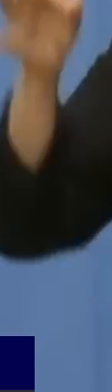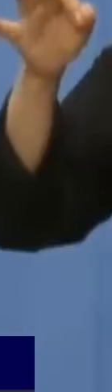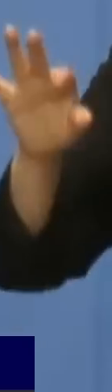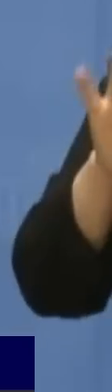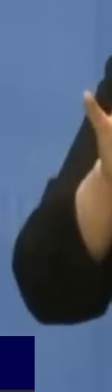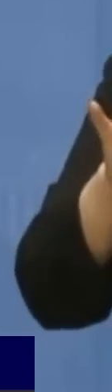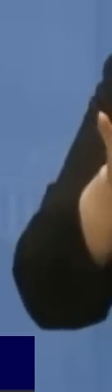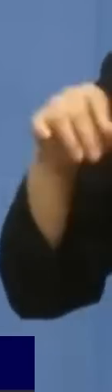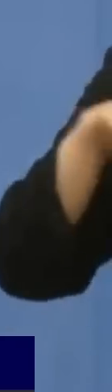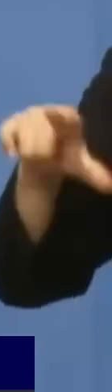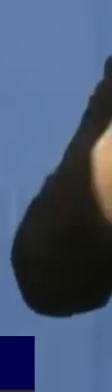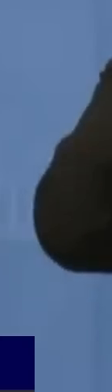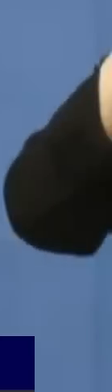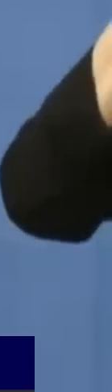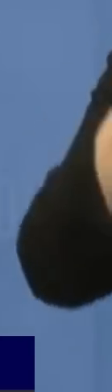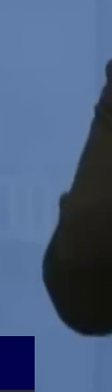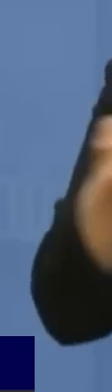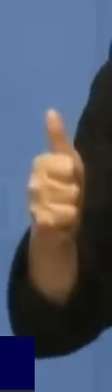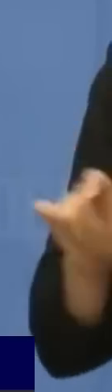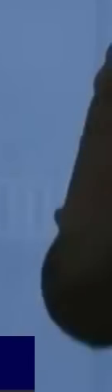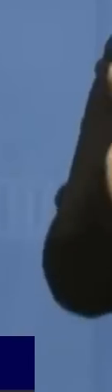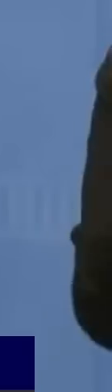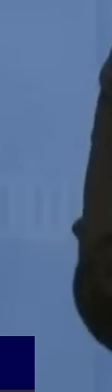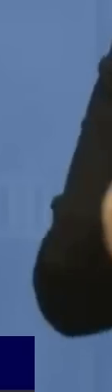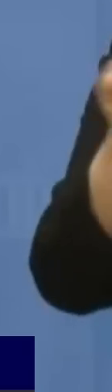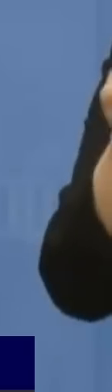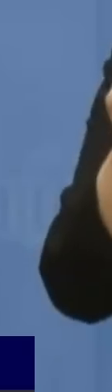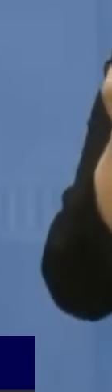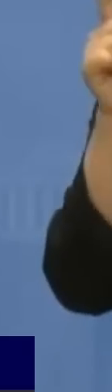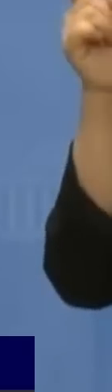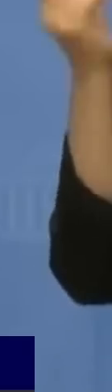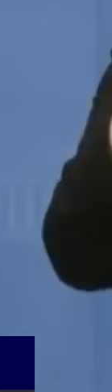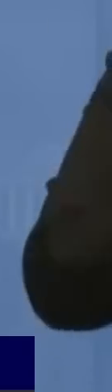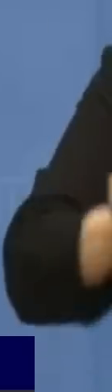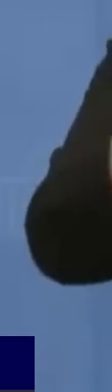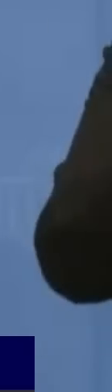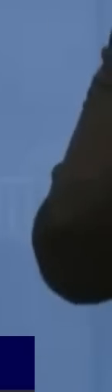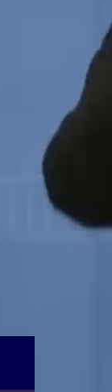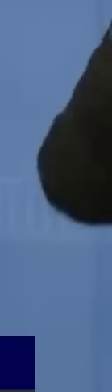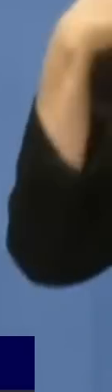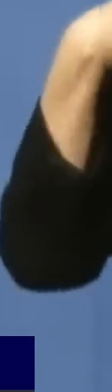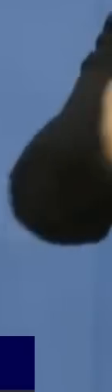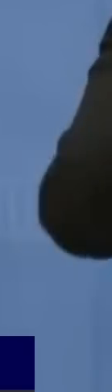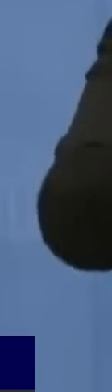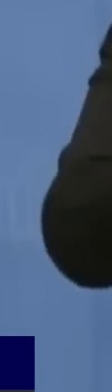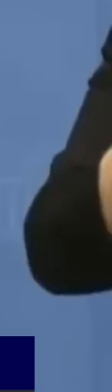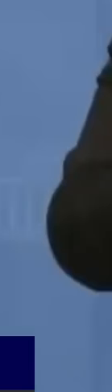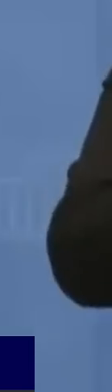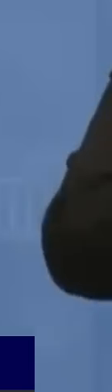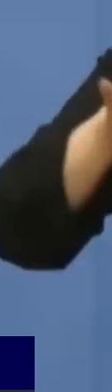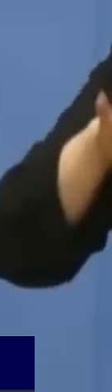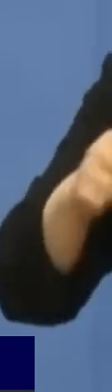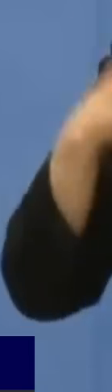더욱이 정부 회담은 전기가스요금 인상도 추진하고 있습니다 정부 여당은 경제 무능도